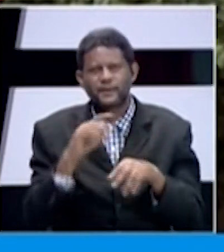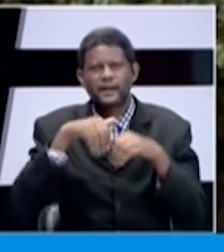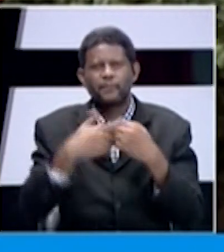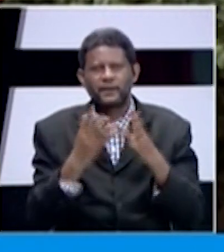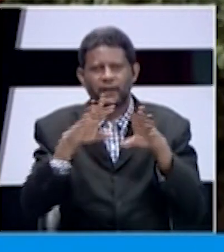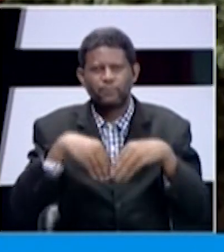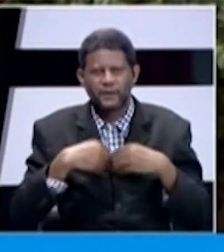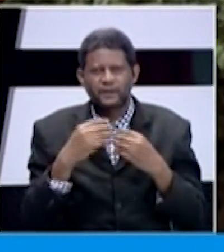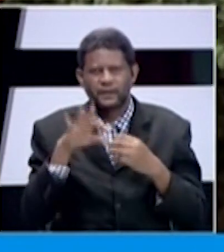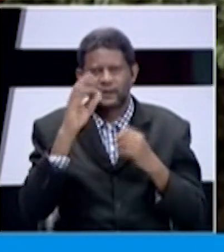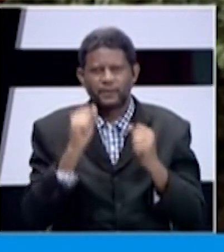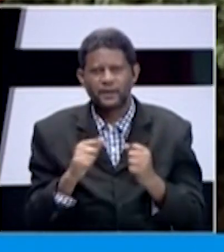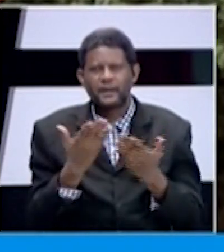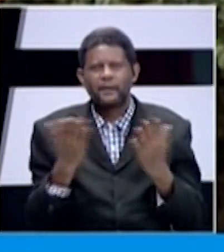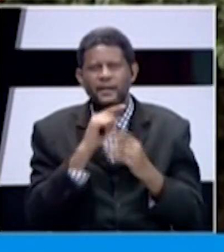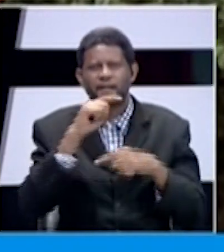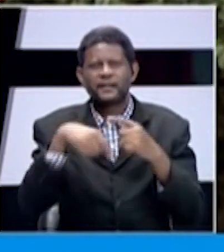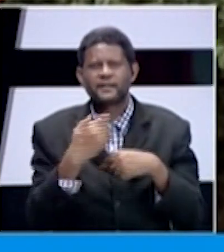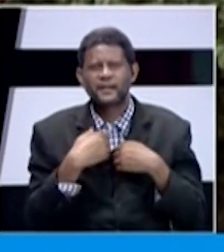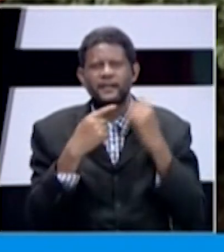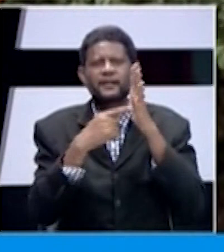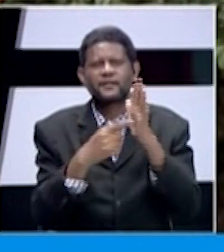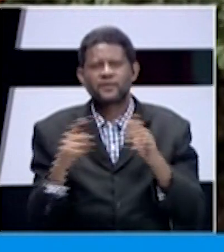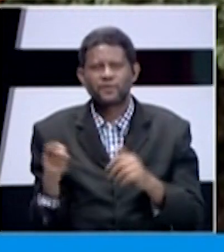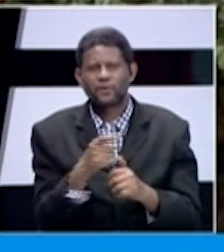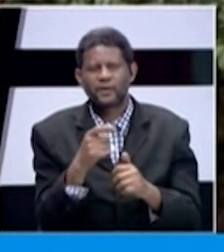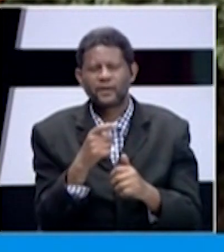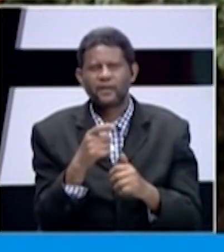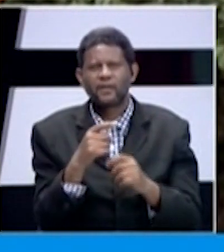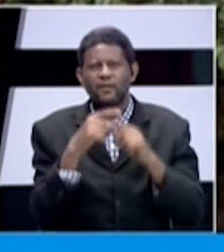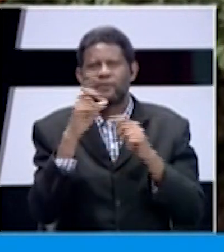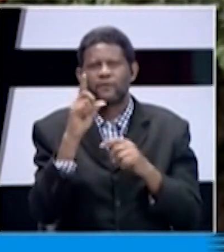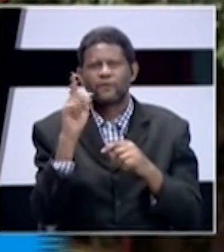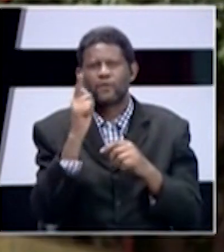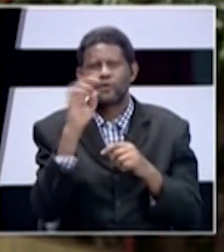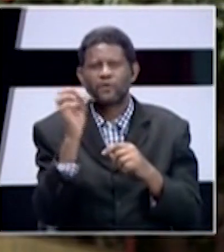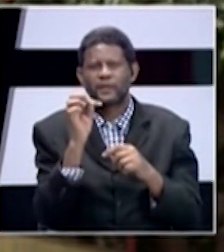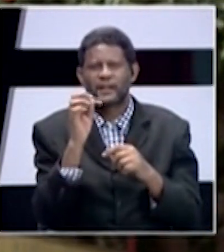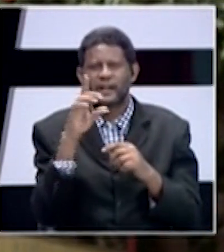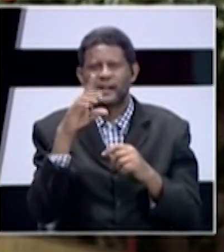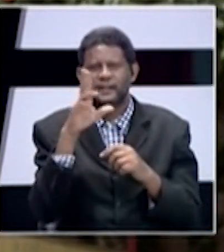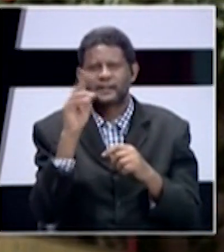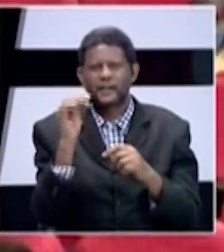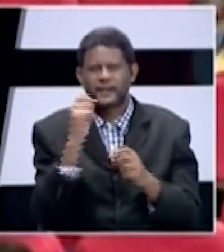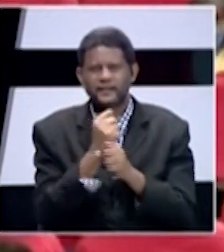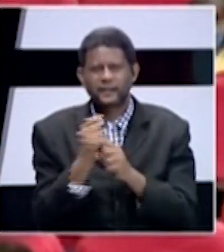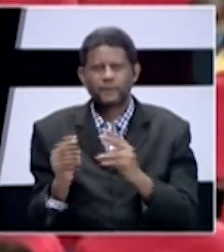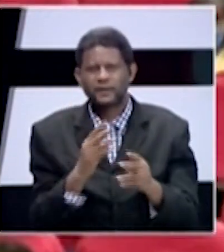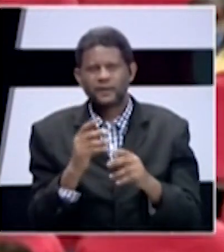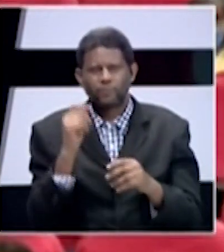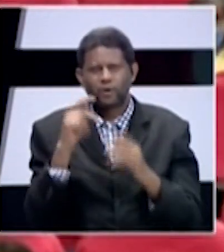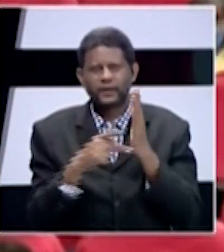تقبان كركب زخل نابينا نخي زلنا زبل قلص زخونه فنوت كارتا ويقع ناي اسرارحه منجدي مؤمط الينا بوليتيكا